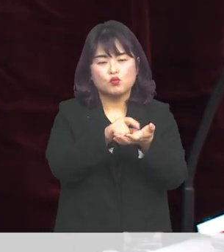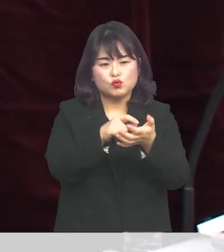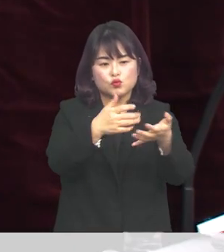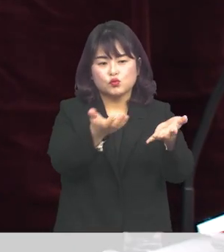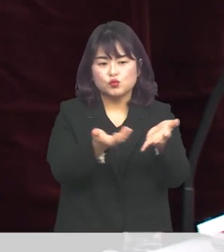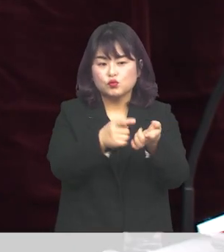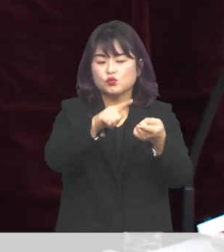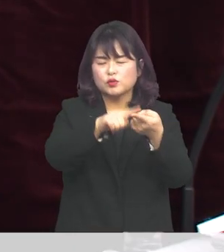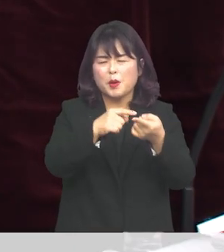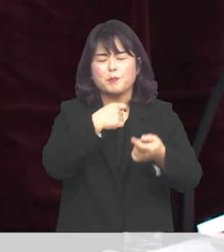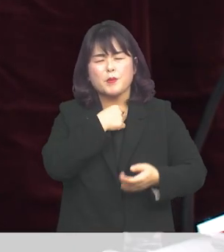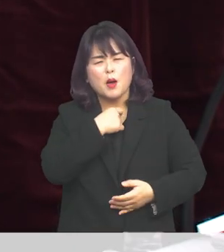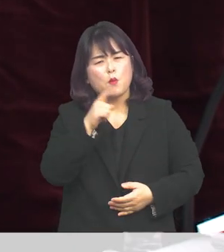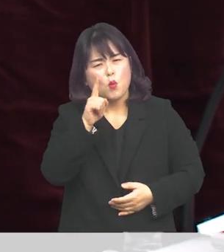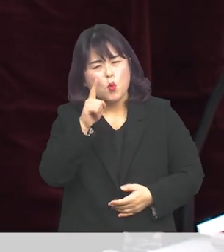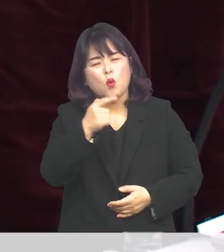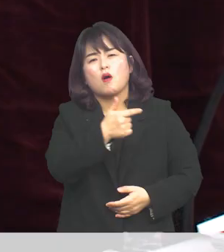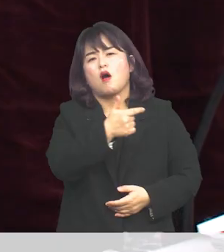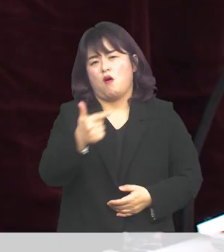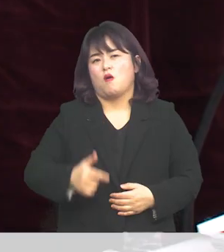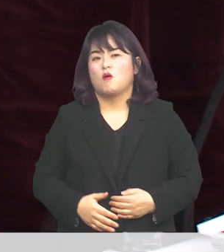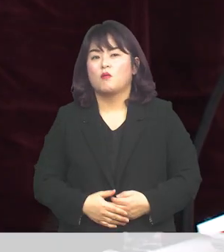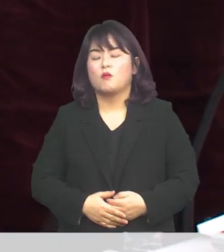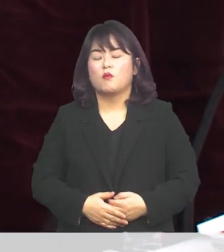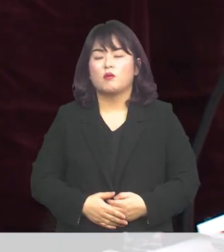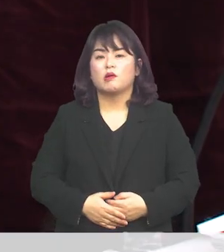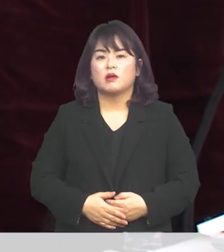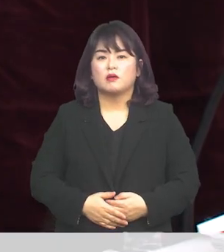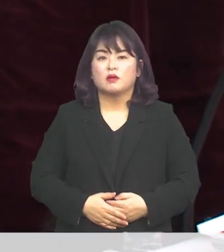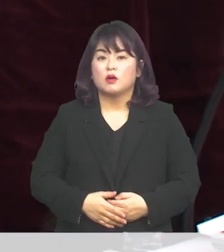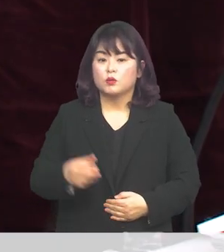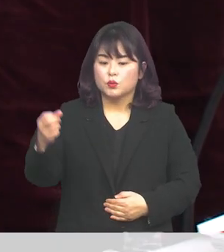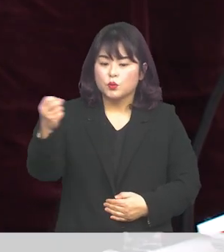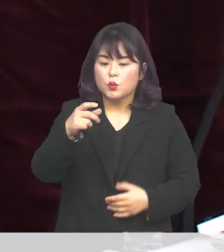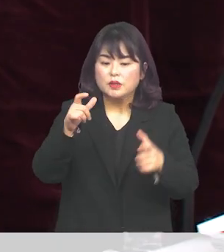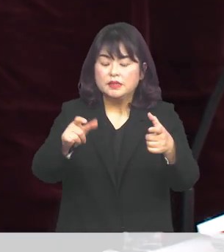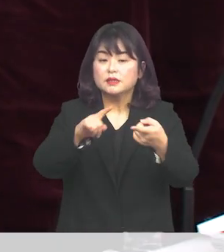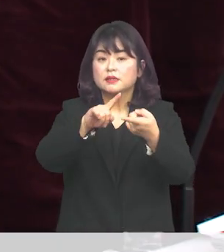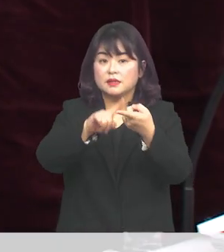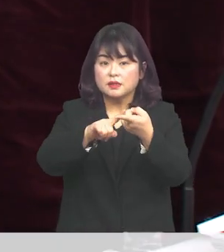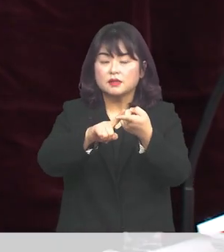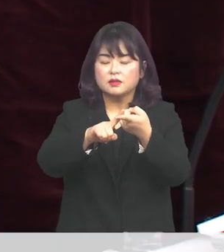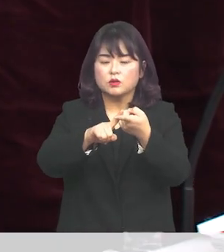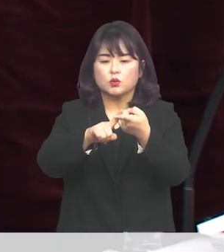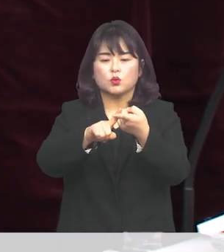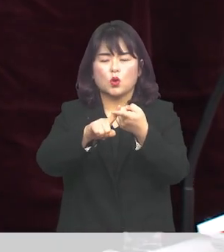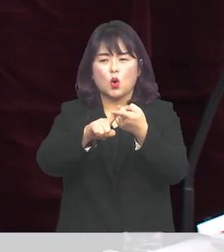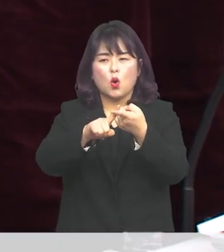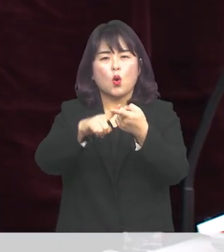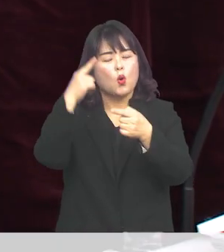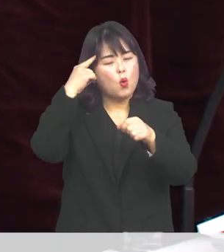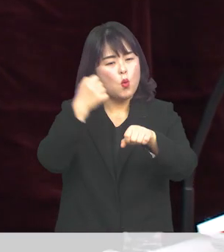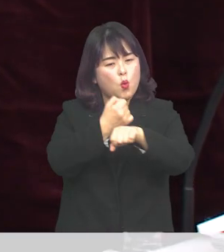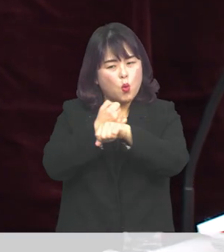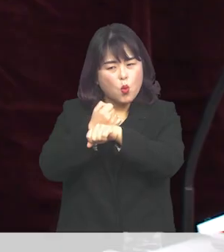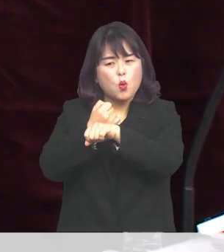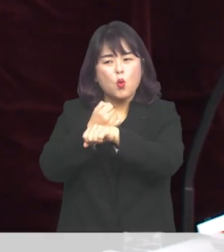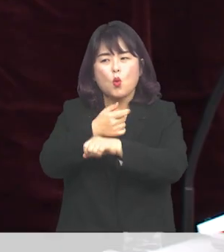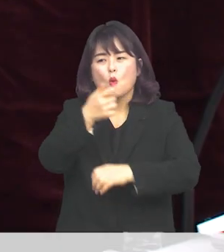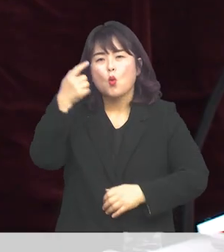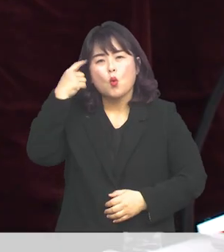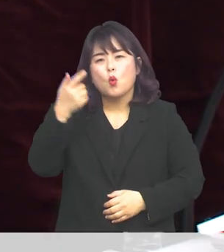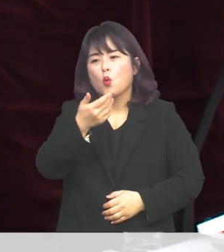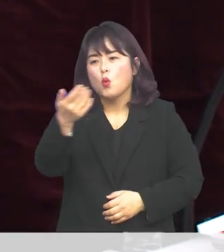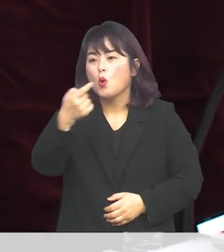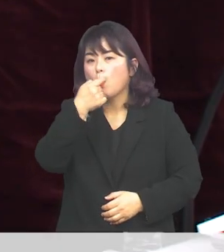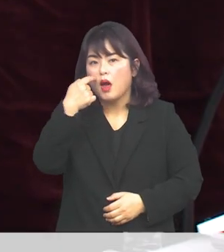프로축구단 창단에 대한 열망이 매우 커졌기 때문에 또 그것을 용역을 통해서 여론조사를